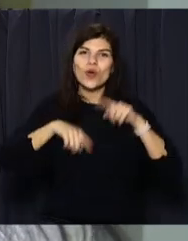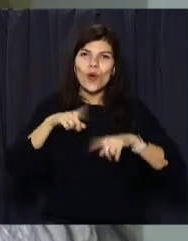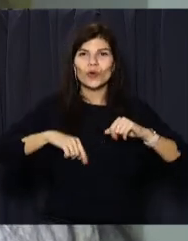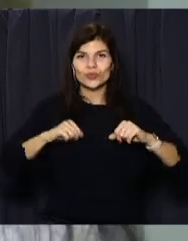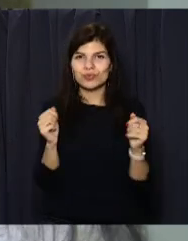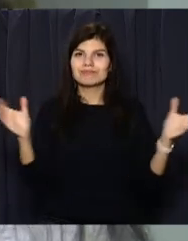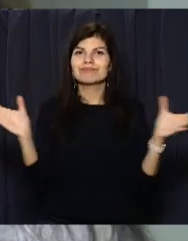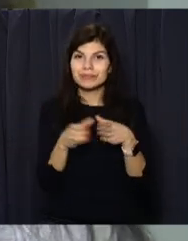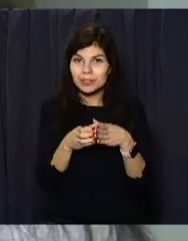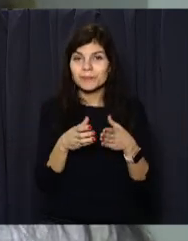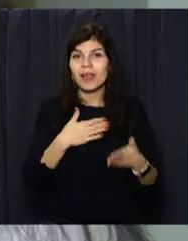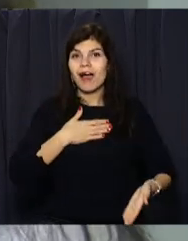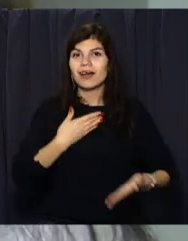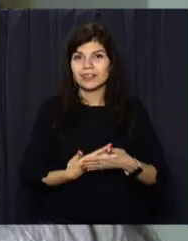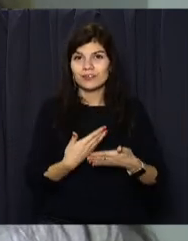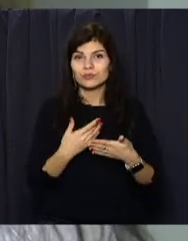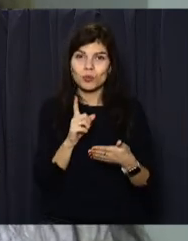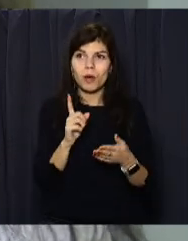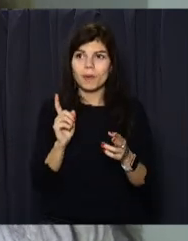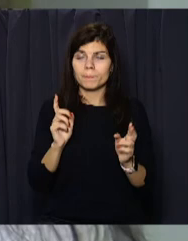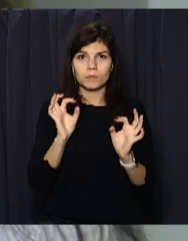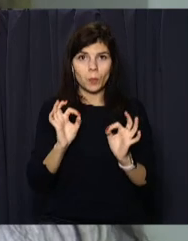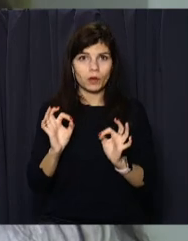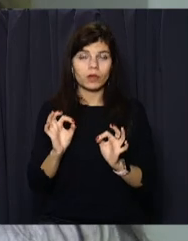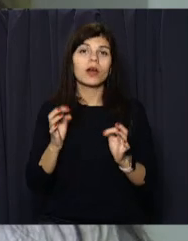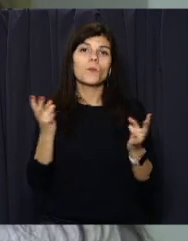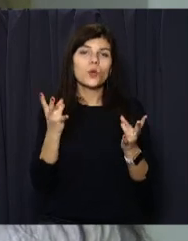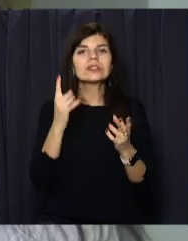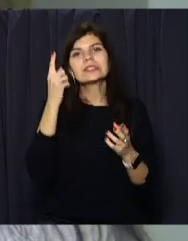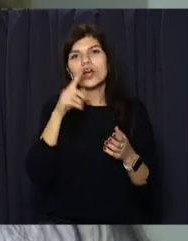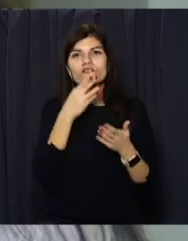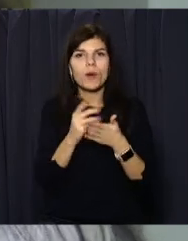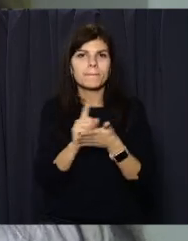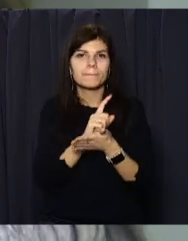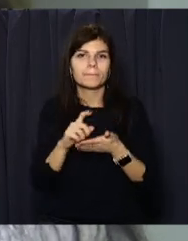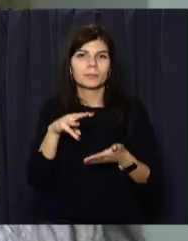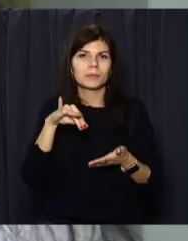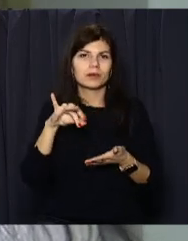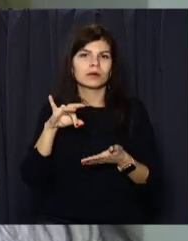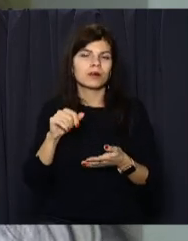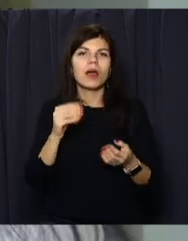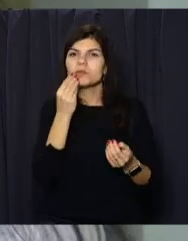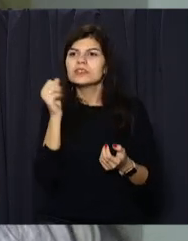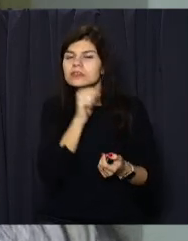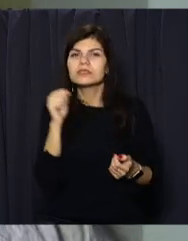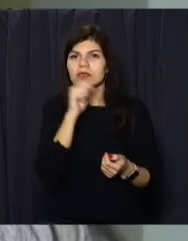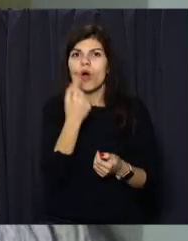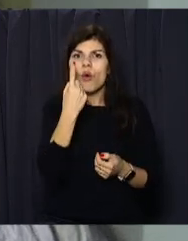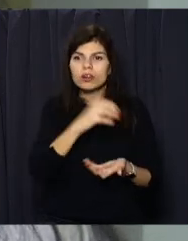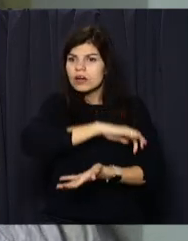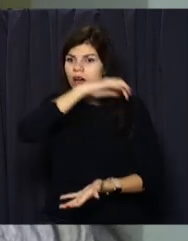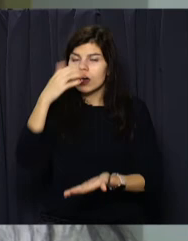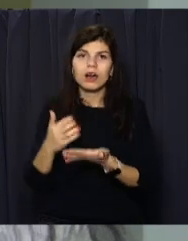родичами активно і безпечно, то потрібно просто знати міру, не переїсти багато однієї страви,